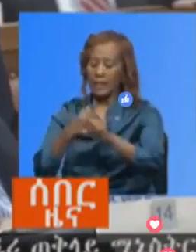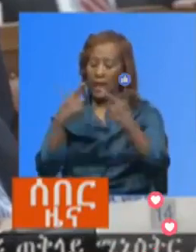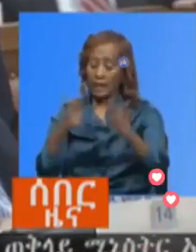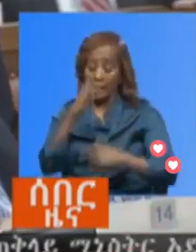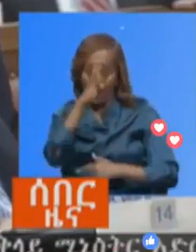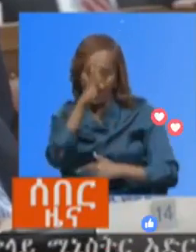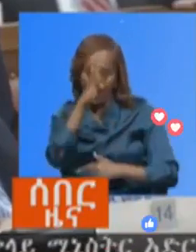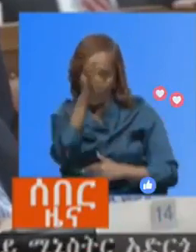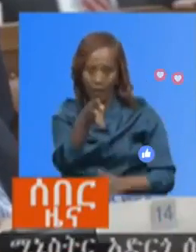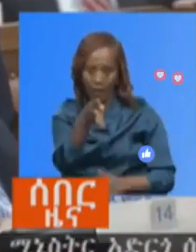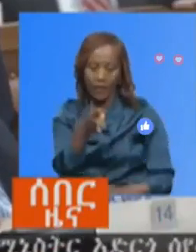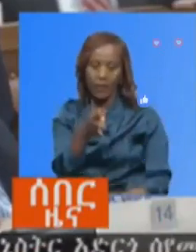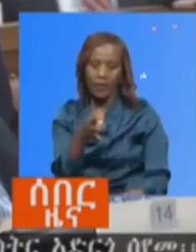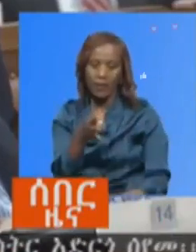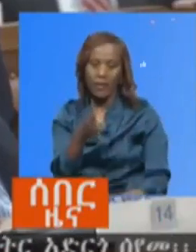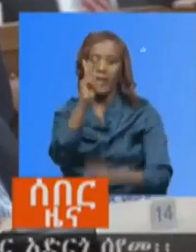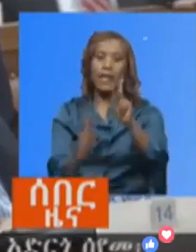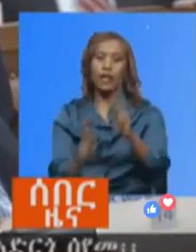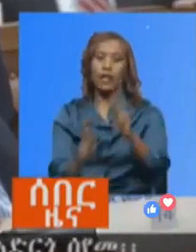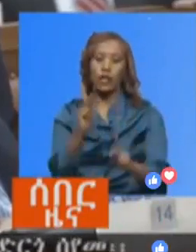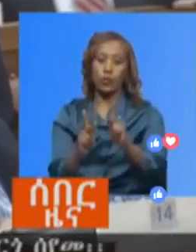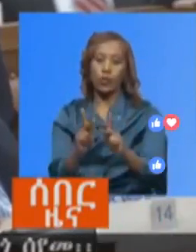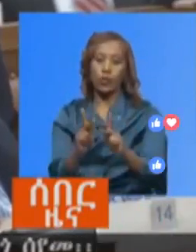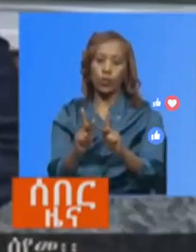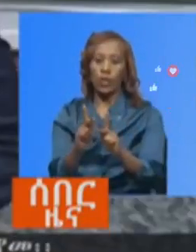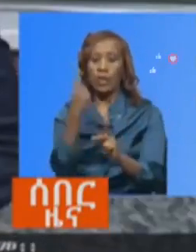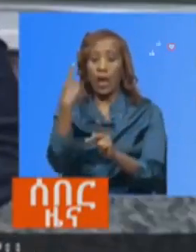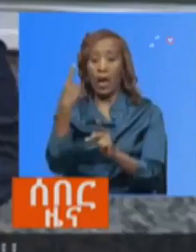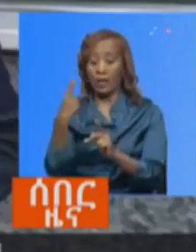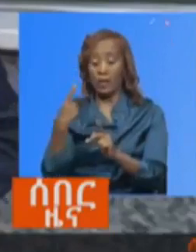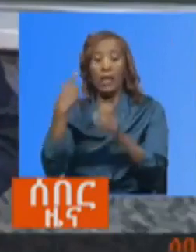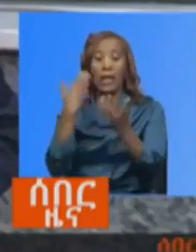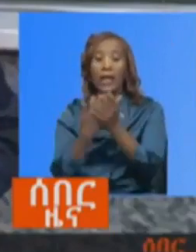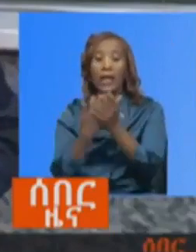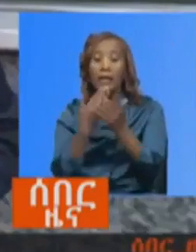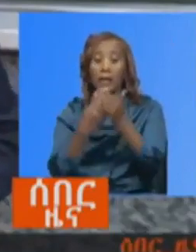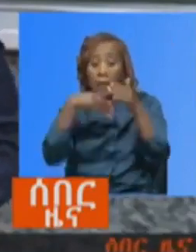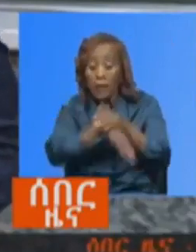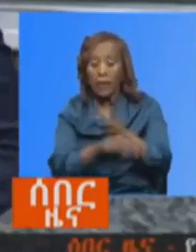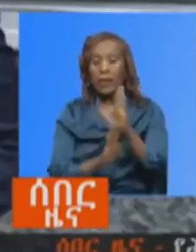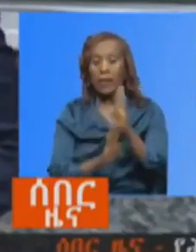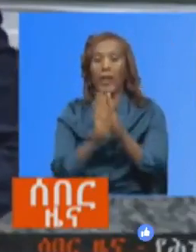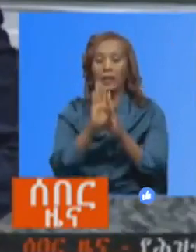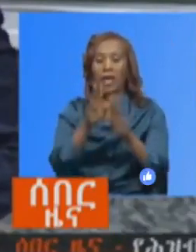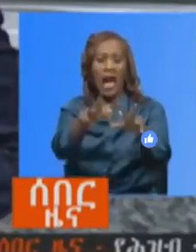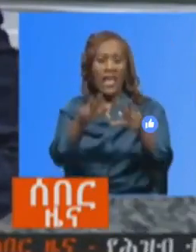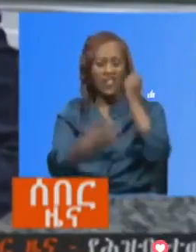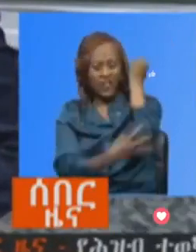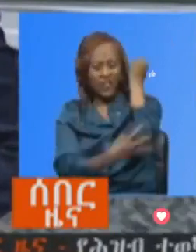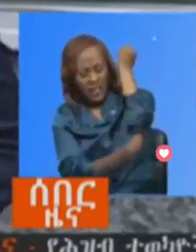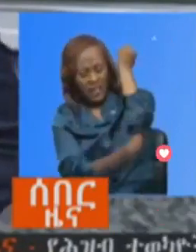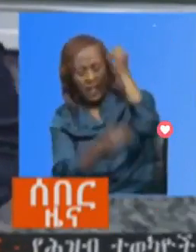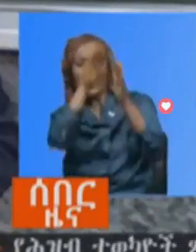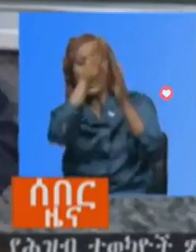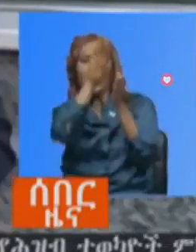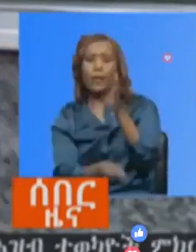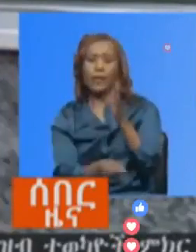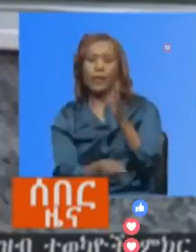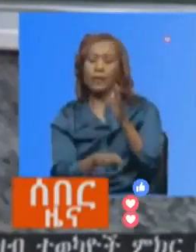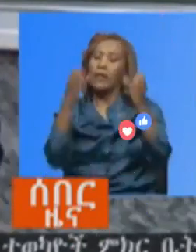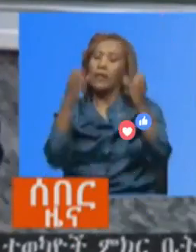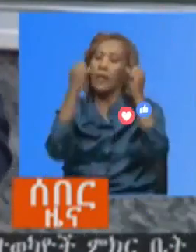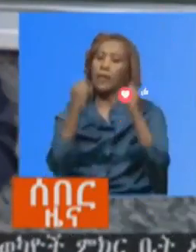ለመፍጠር፣ የህዝቡን የነፍስ ወከፍ ገቢ ለማሳደግ እንዲሁም አስከፊ ድህነትን ለመቀነስ